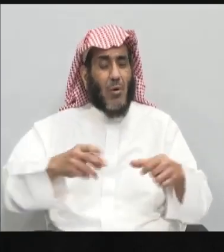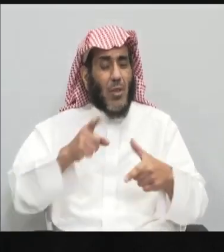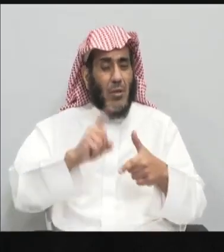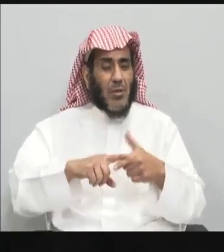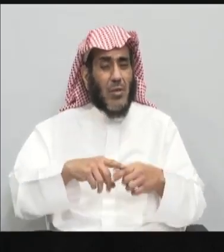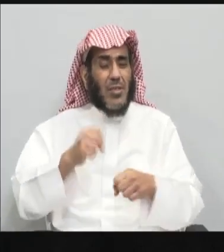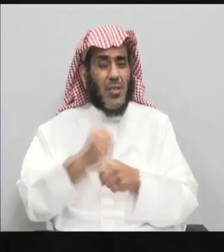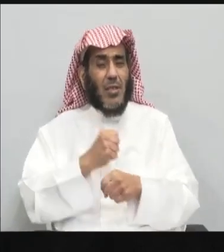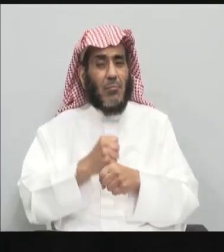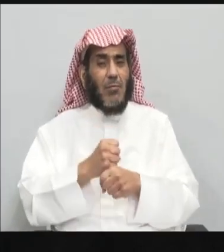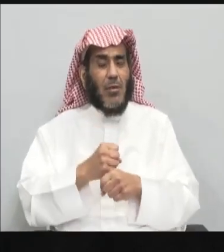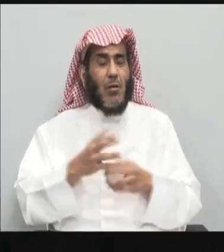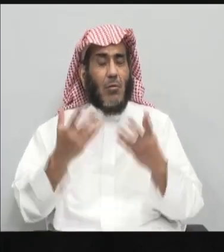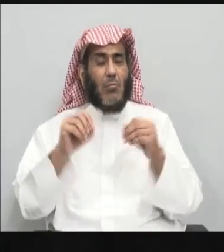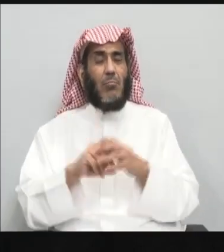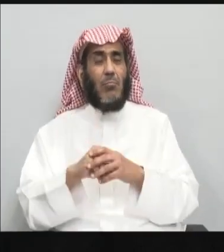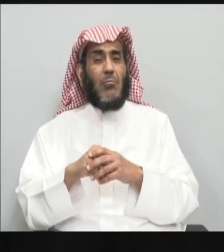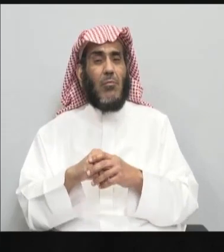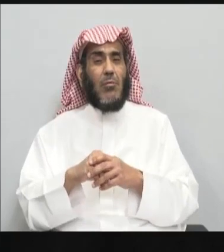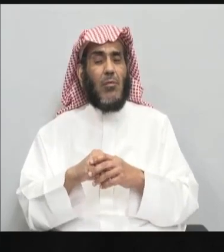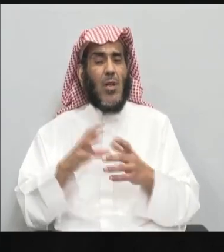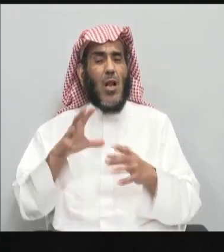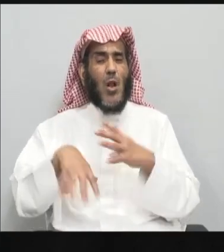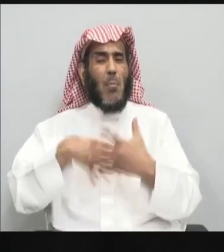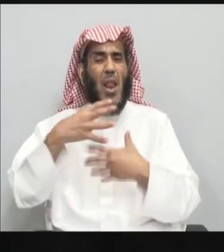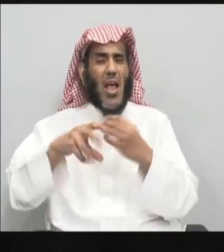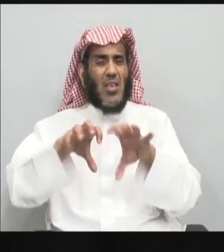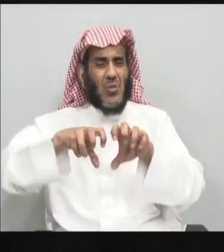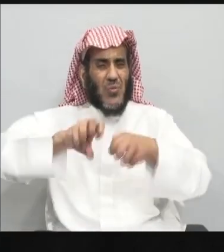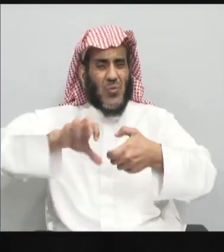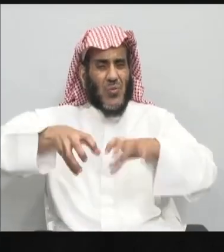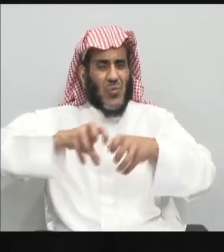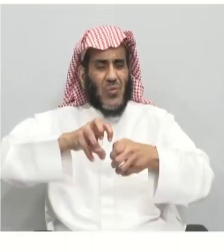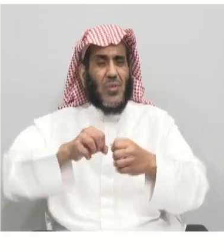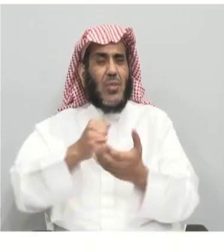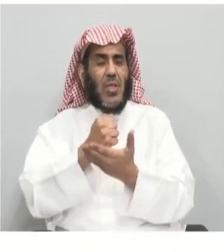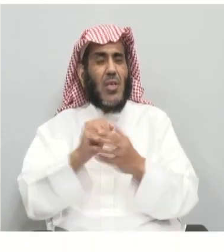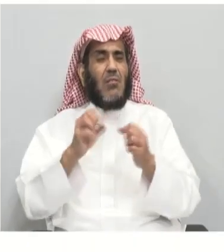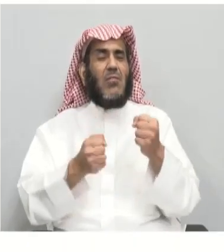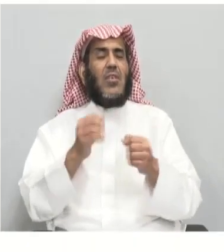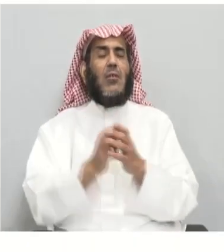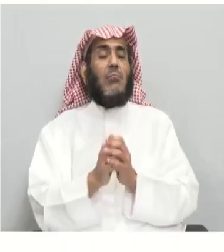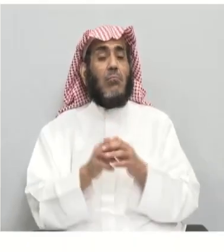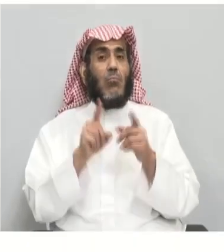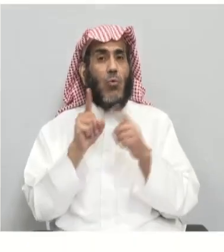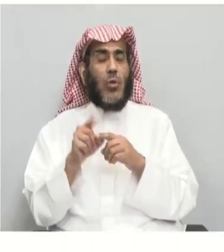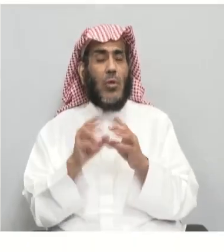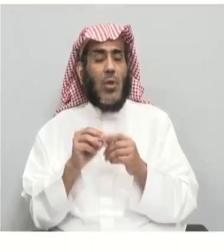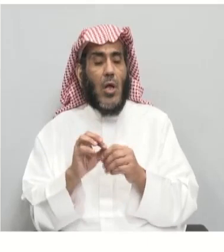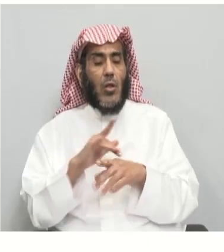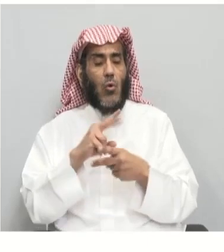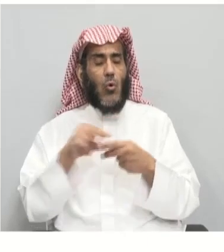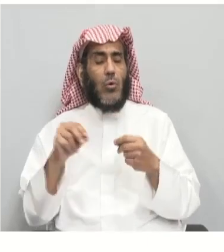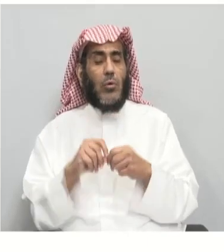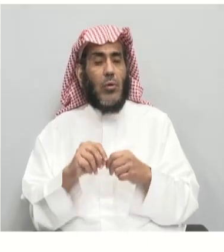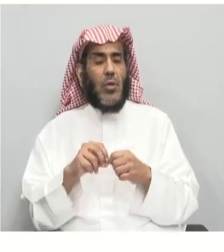استخدام بارك الله فيكم للمناشف المبلله لتنظيف السياره هنا لدينا احد الحلول